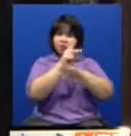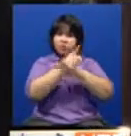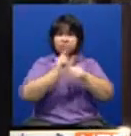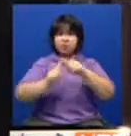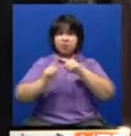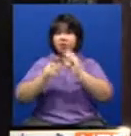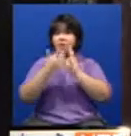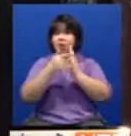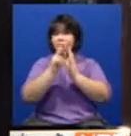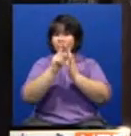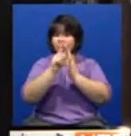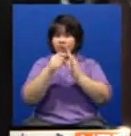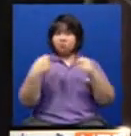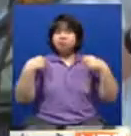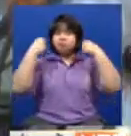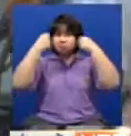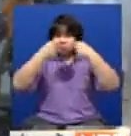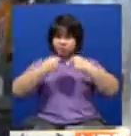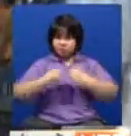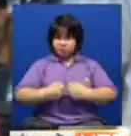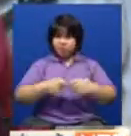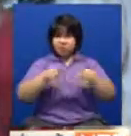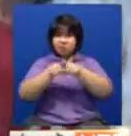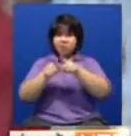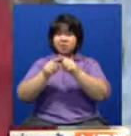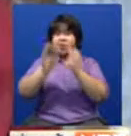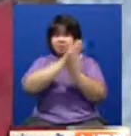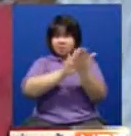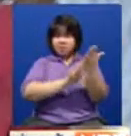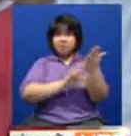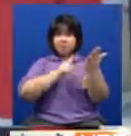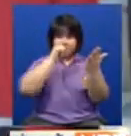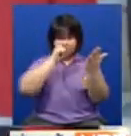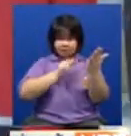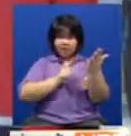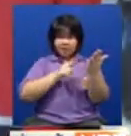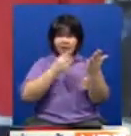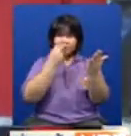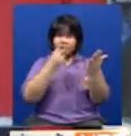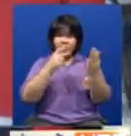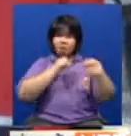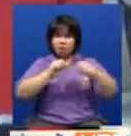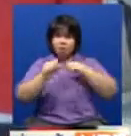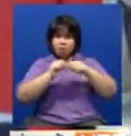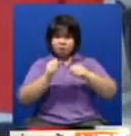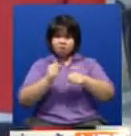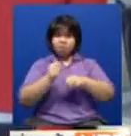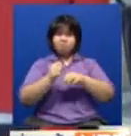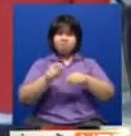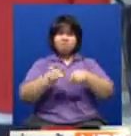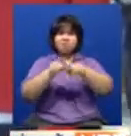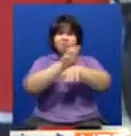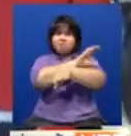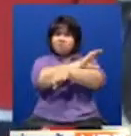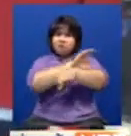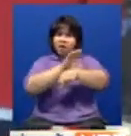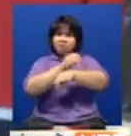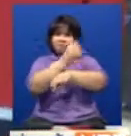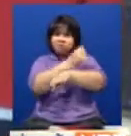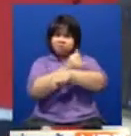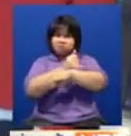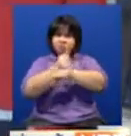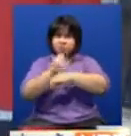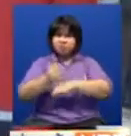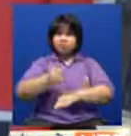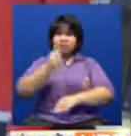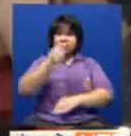ขอนแก่นร่วมกันสวมชุดผ้าไทยหลังจากที่เห็นวัยรุ่นนะคะเสื้อผ้าชุดไทยนั่งรถไฟฟ้าวัยรุ่นอย่างกล้าที่จะ